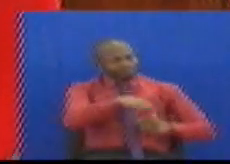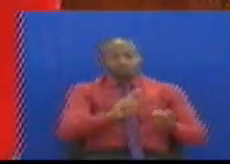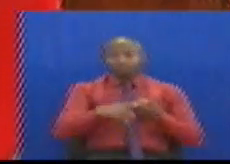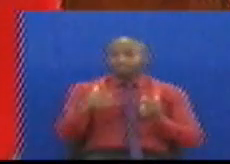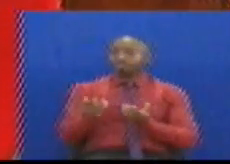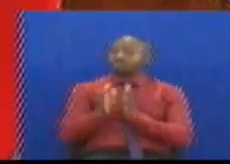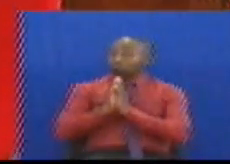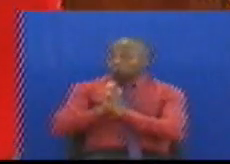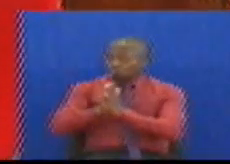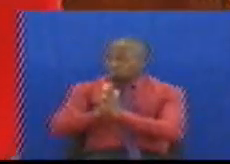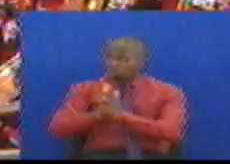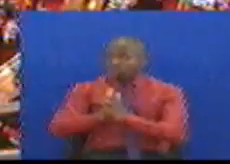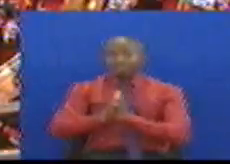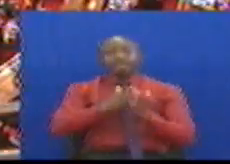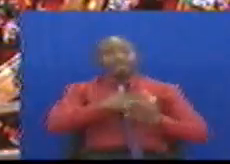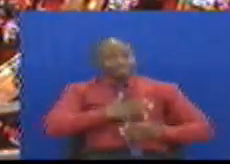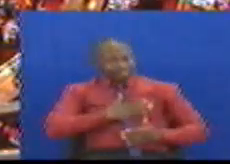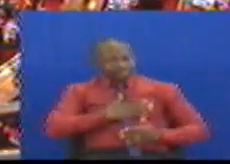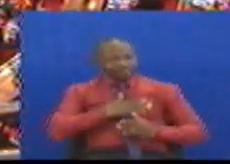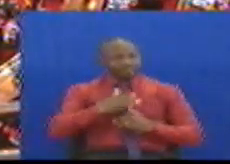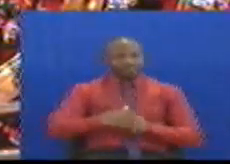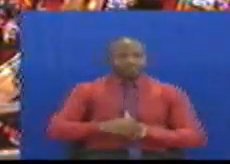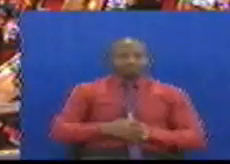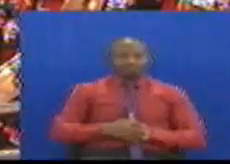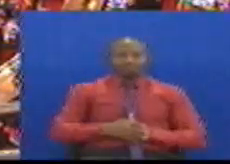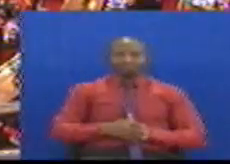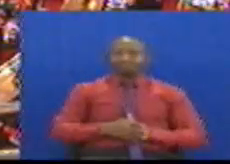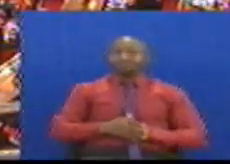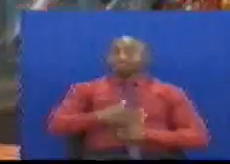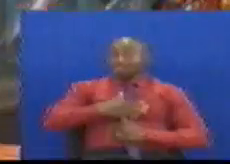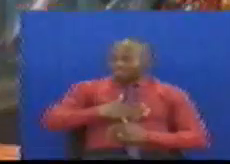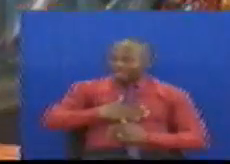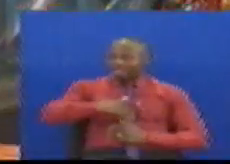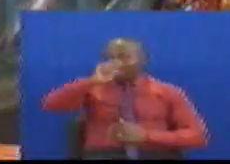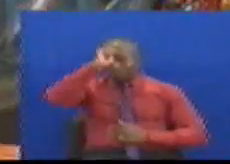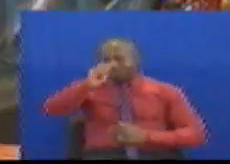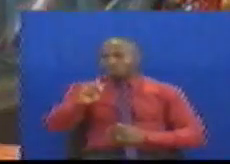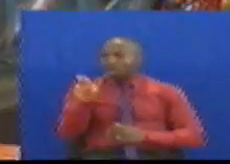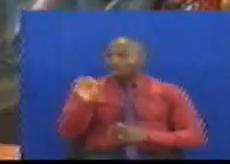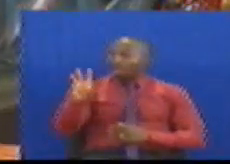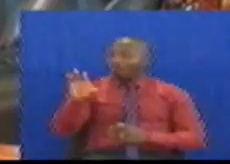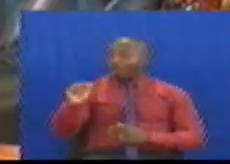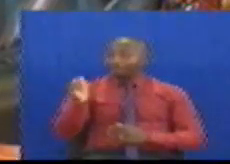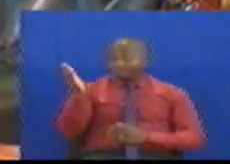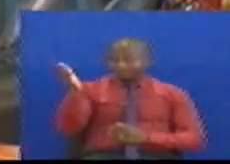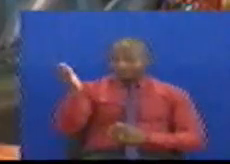Spika, nakushukuru sana. Asante sana. Asante sana Mheshimiwa Hawa Mchafu Chakoma,